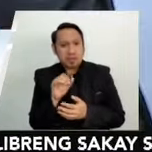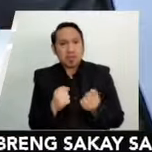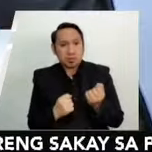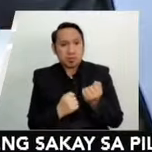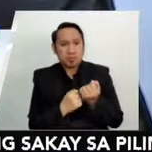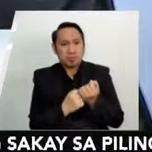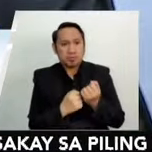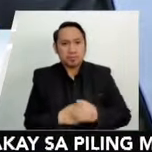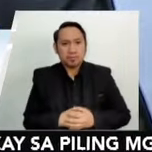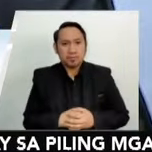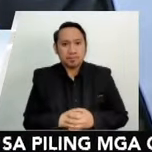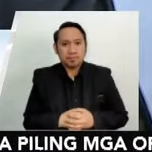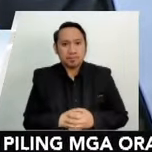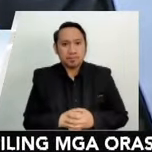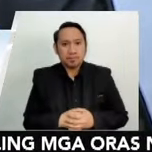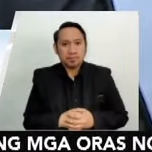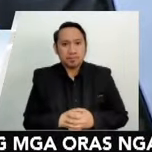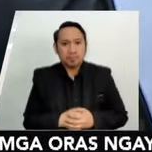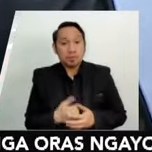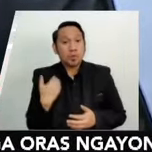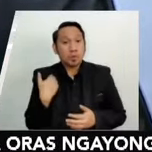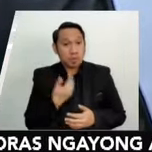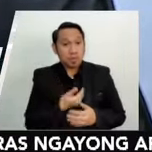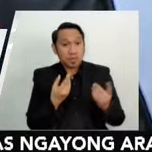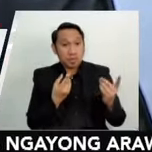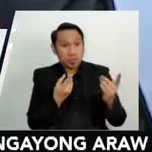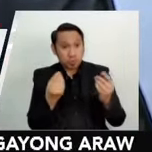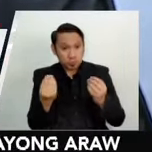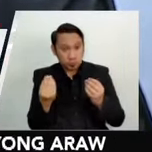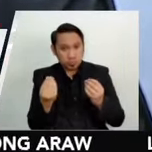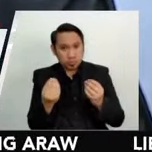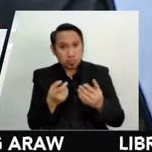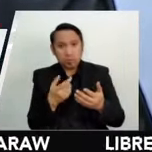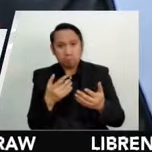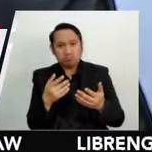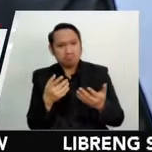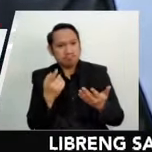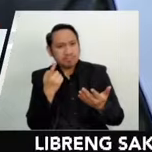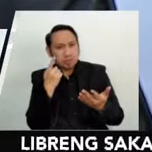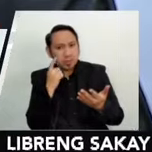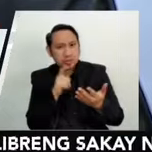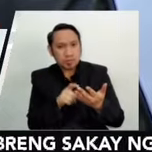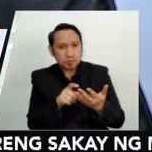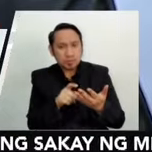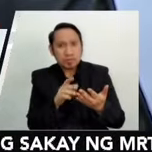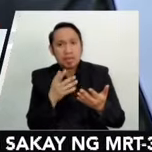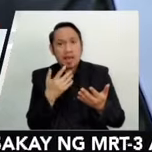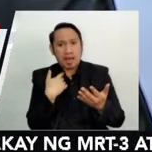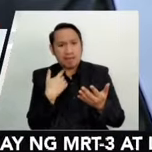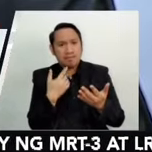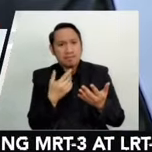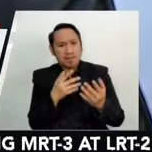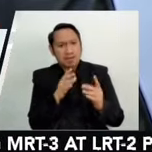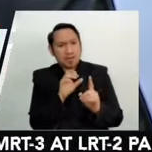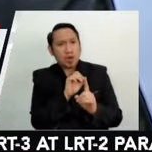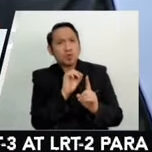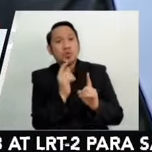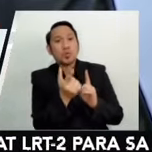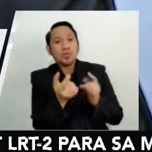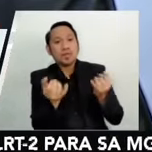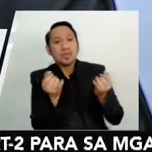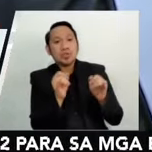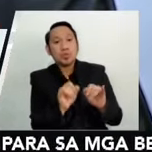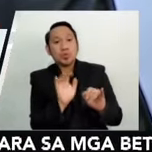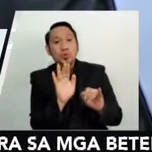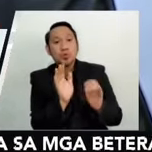We are just doing this because we recognize na may social issue talaga po dito in this community. And there